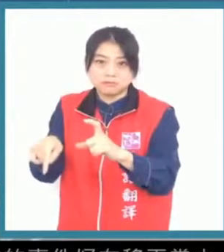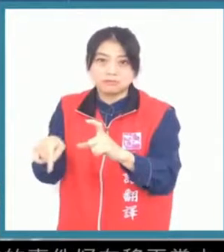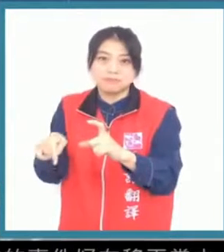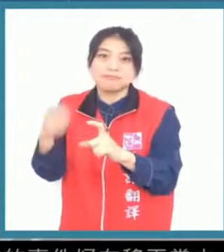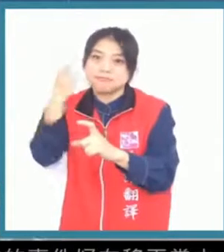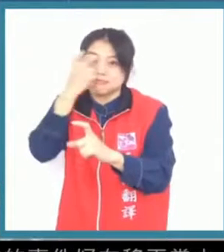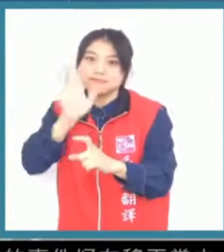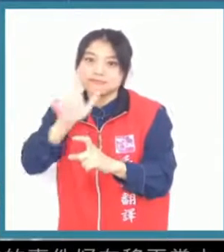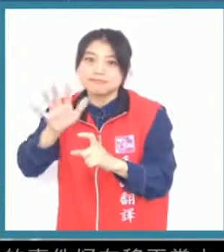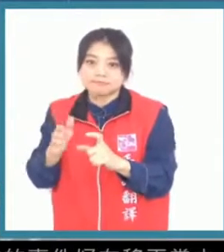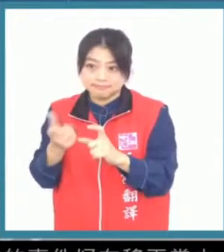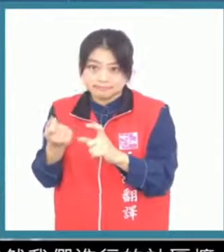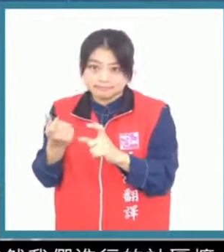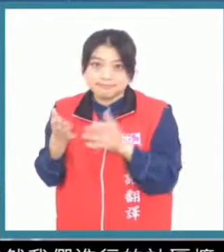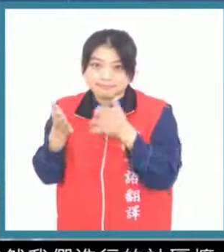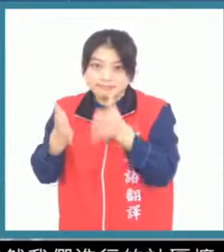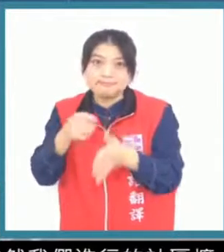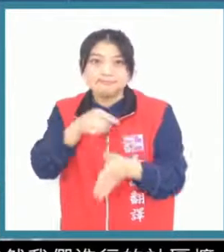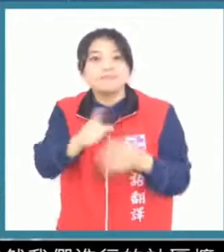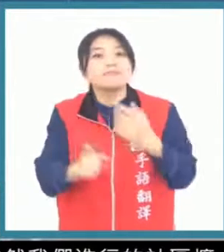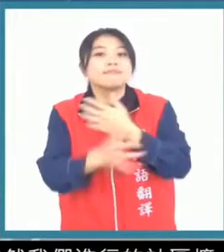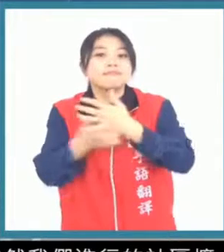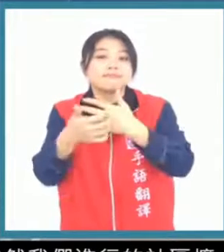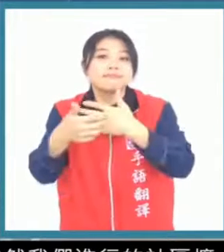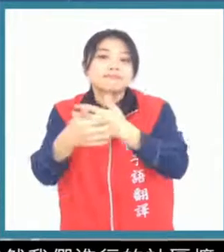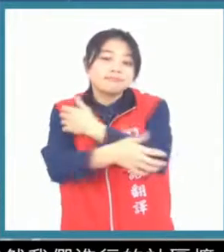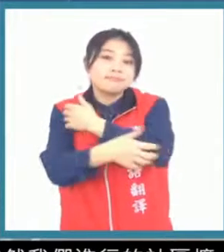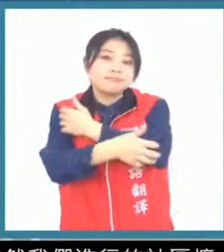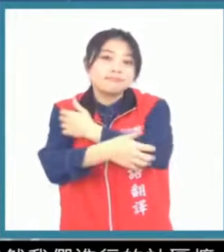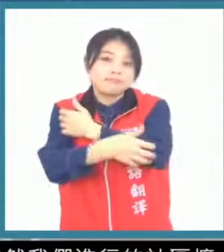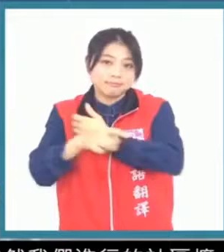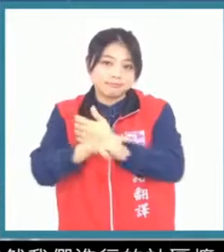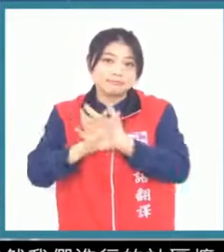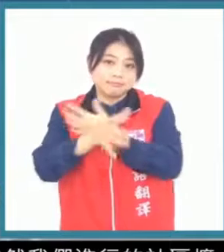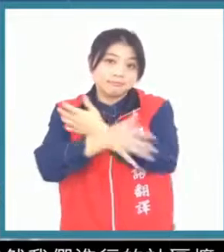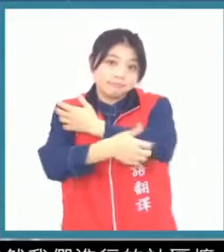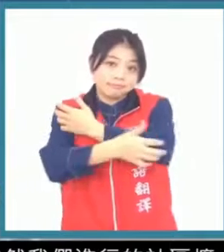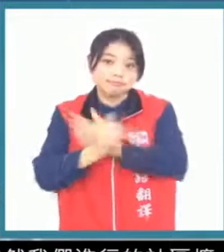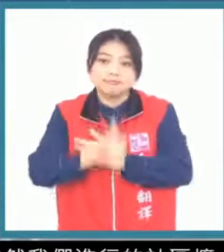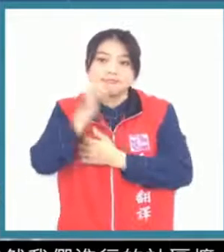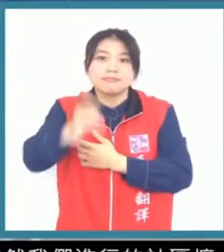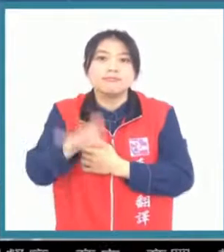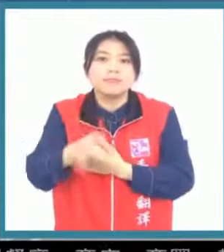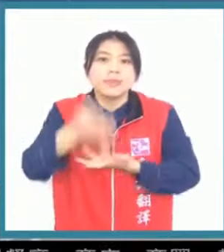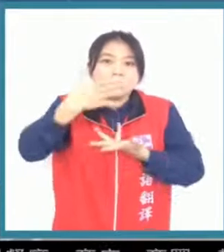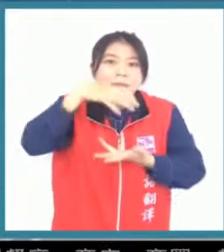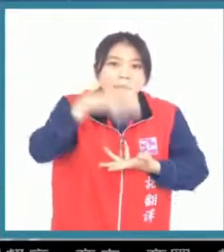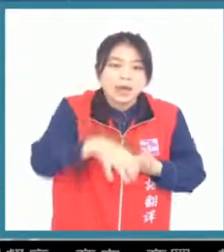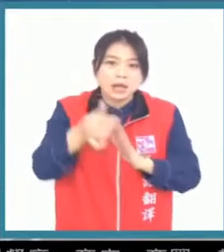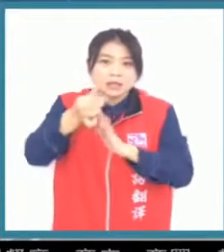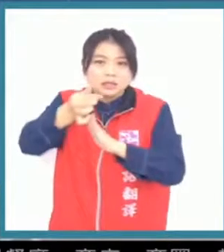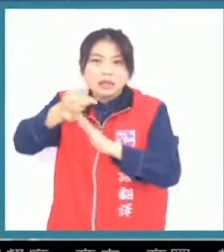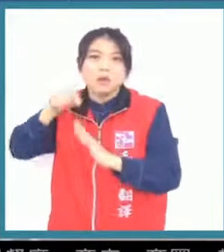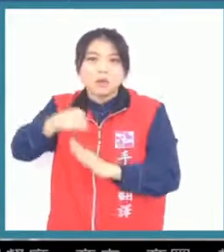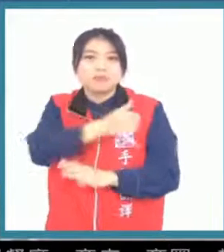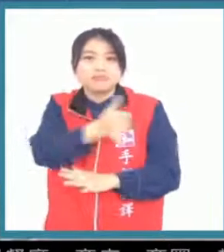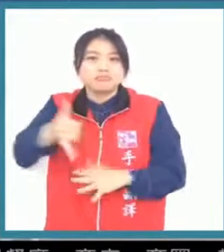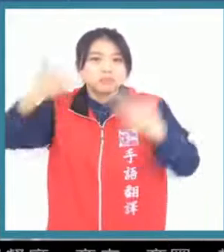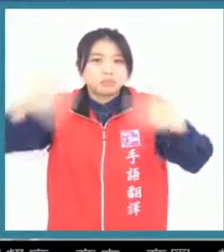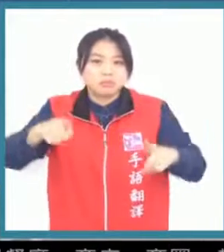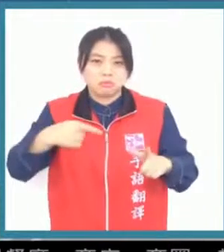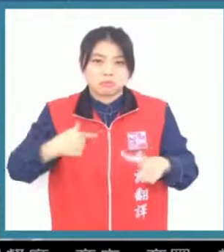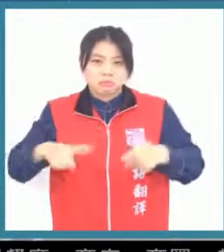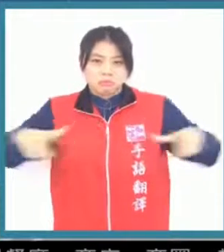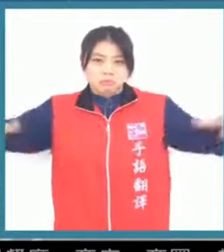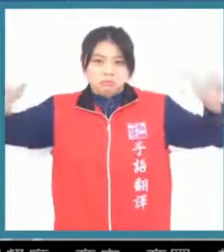工的这个餐厅、商店、商圈、教会，那扩大这个裁检。不过到目